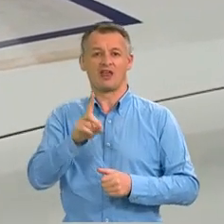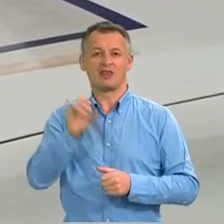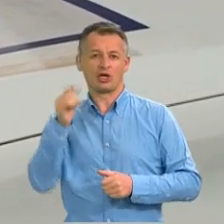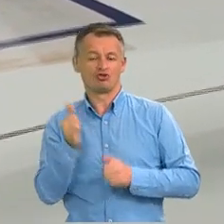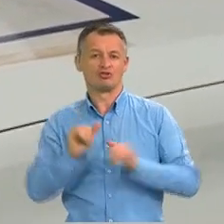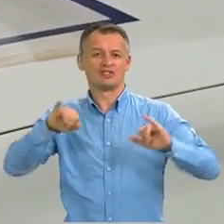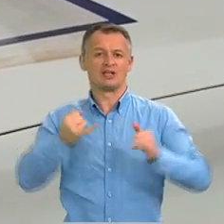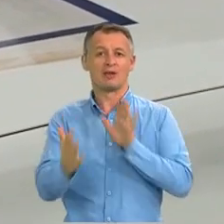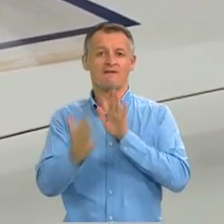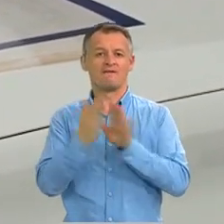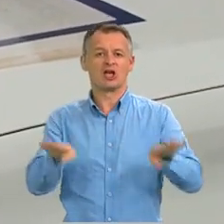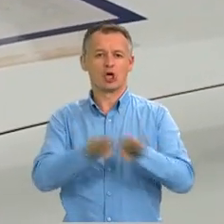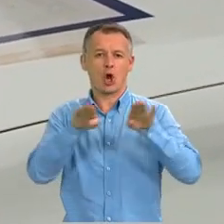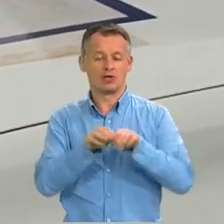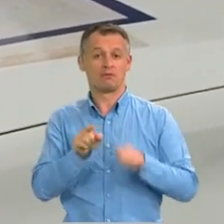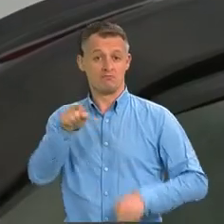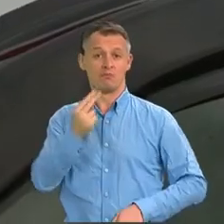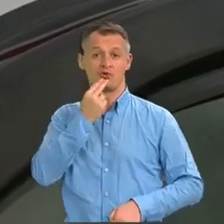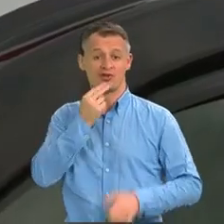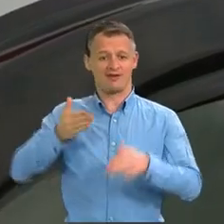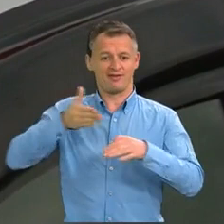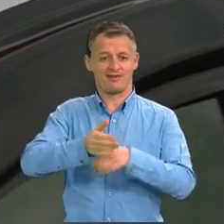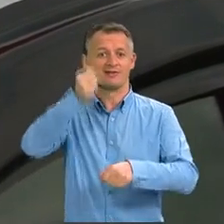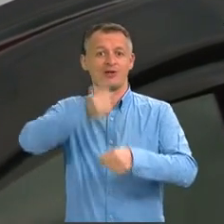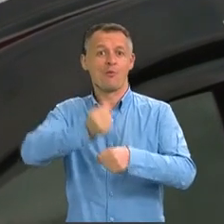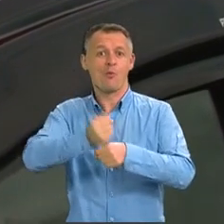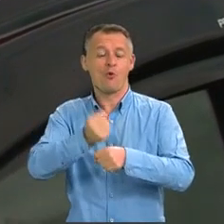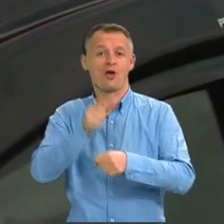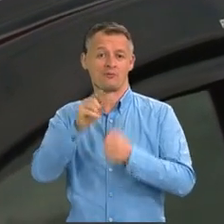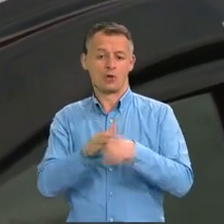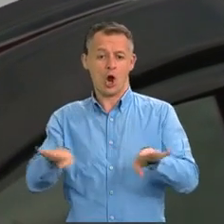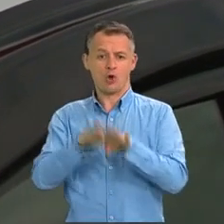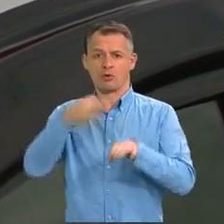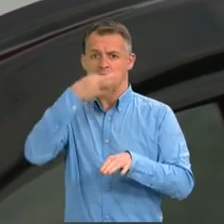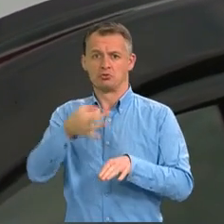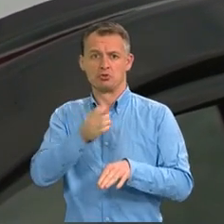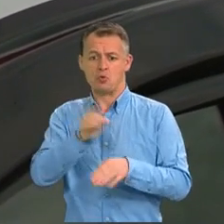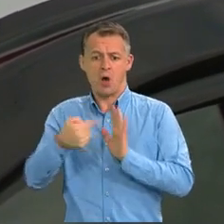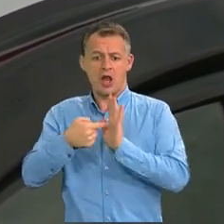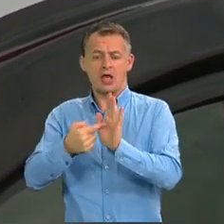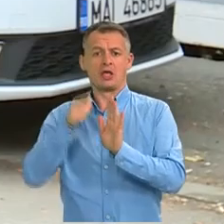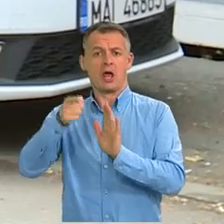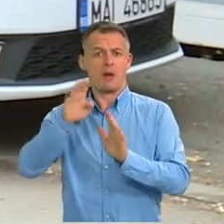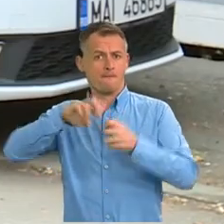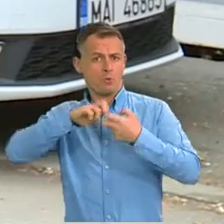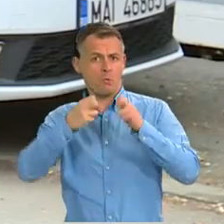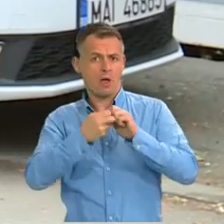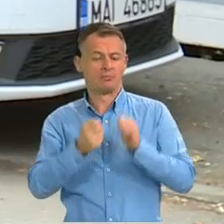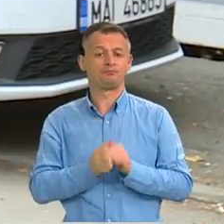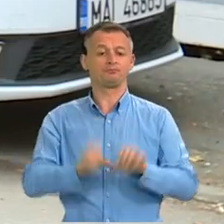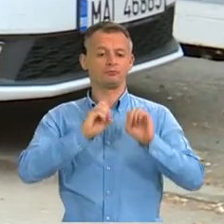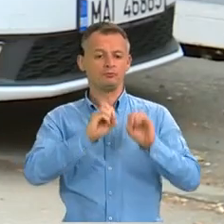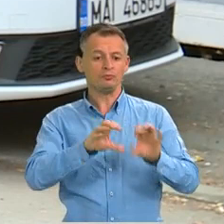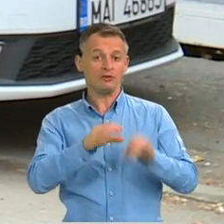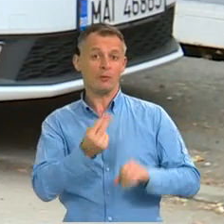chiar în fața unor colegi. Ofițerul abia intrase în tură. Colegii au declarat că nu a dat vreun semn că ar avea probleme. Surse din poliție